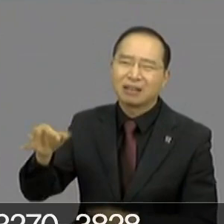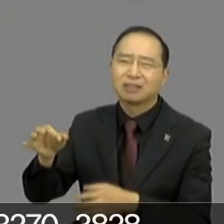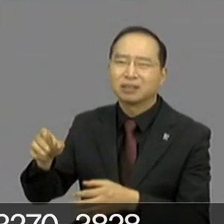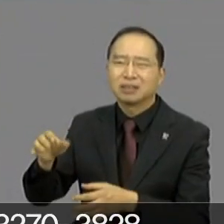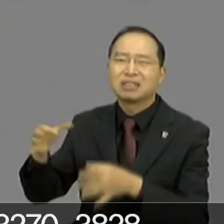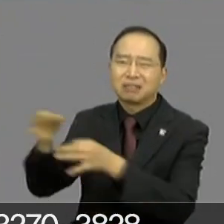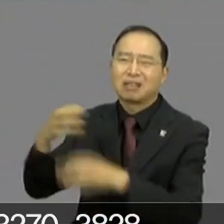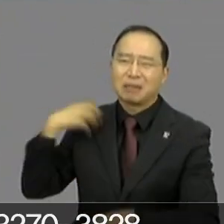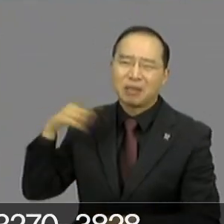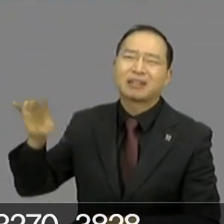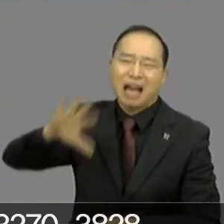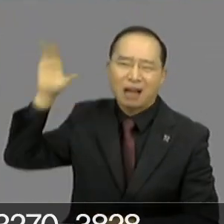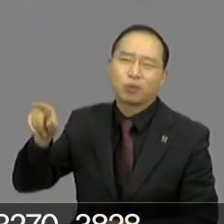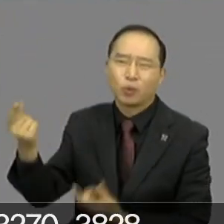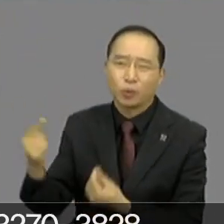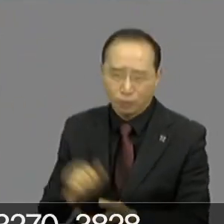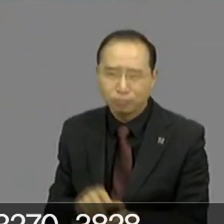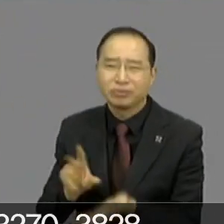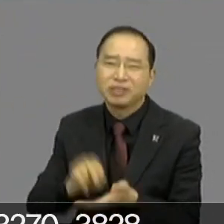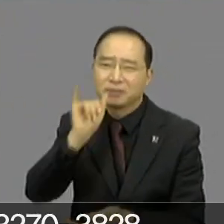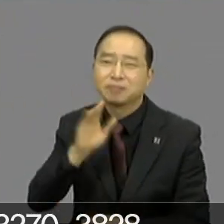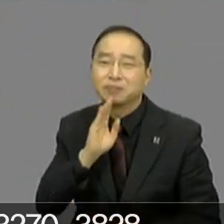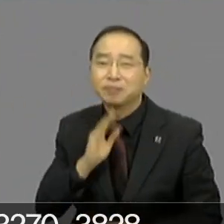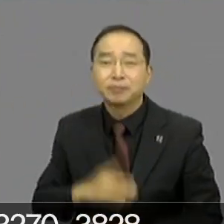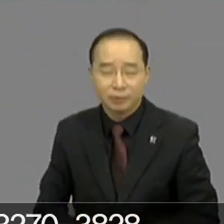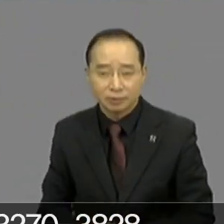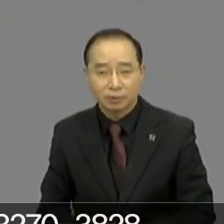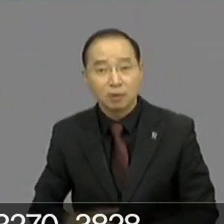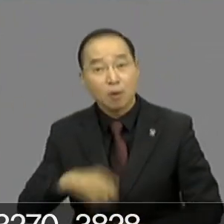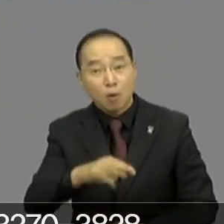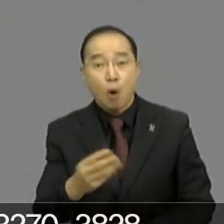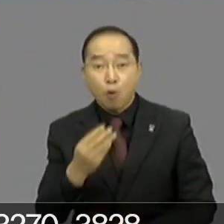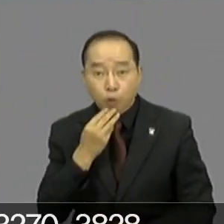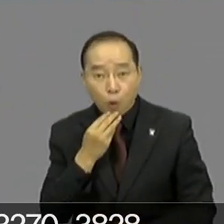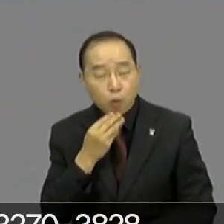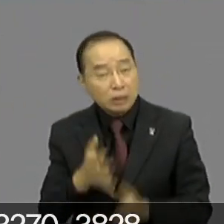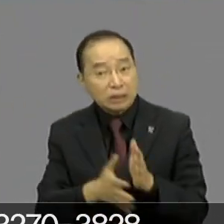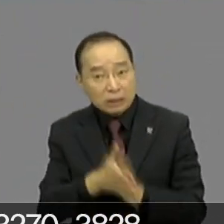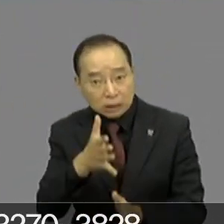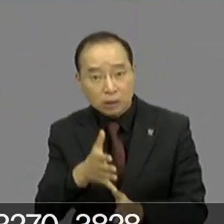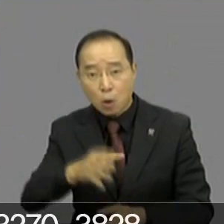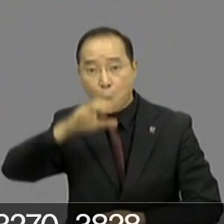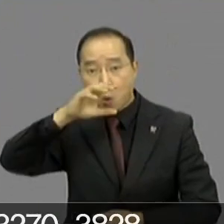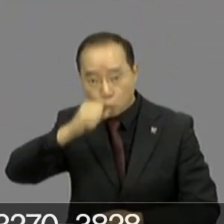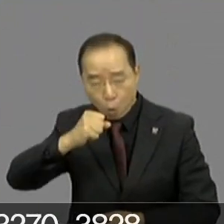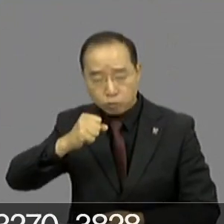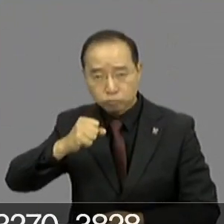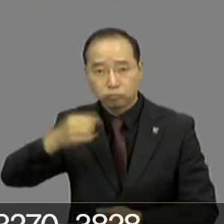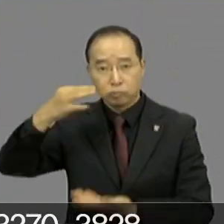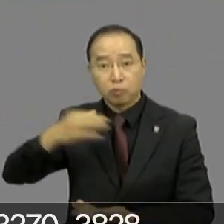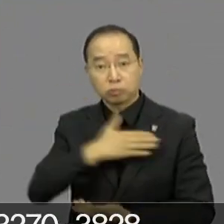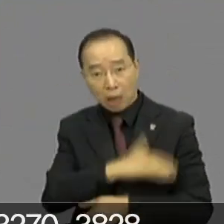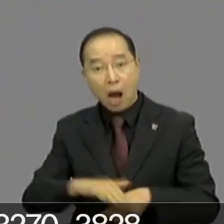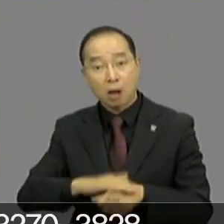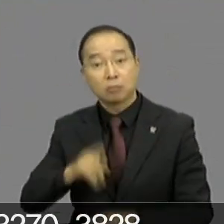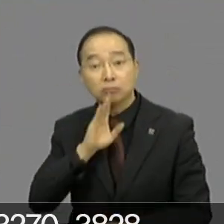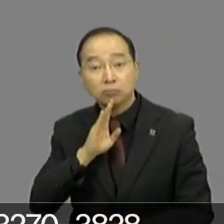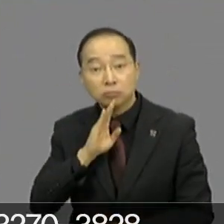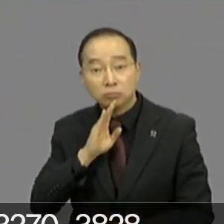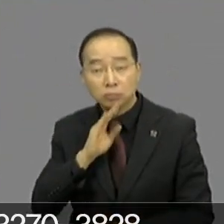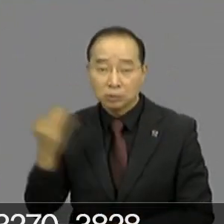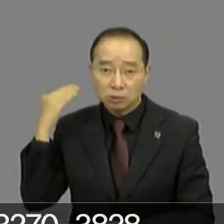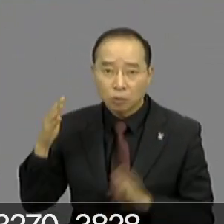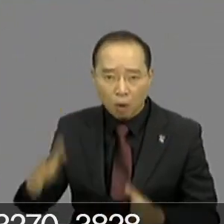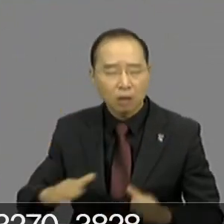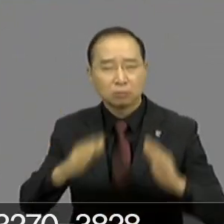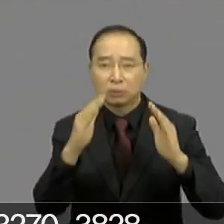죽음으로서 올 실험하여 해서 1 창시한 아예 상당히 많은 부분에 건강한 재정을 유지해 왔고 그리고 그 동 의 동안의